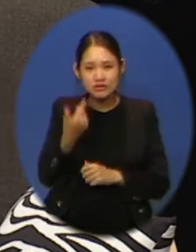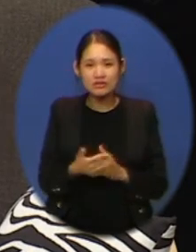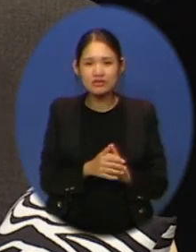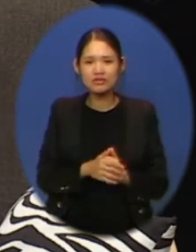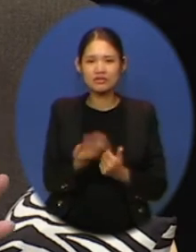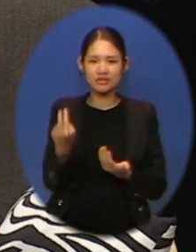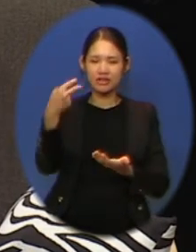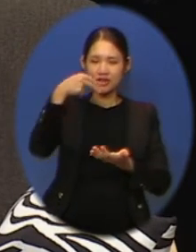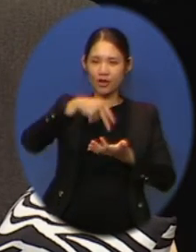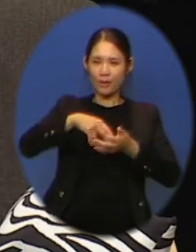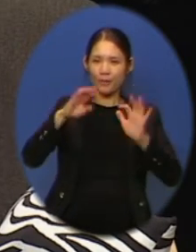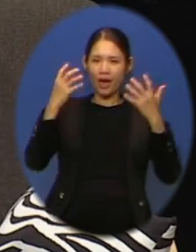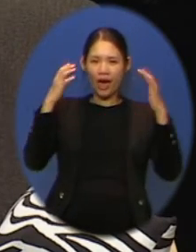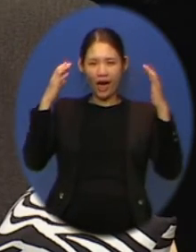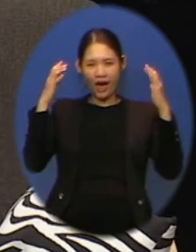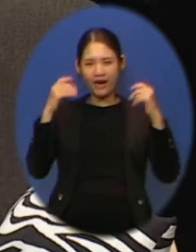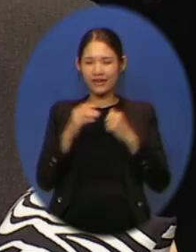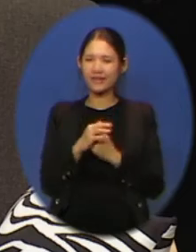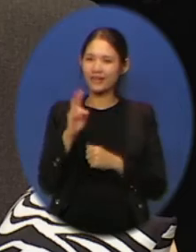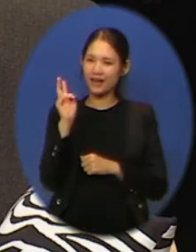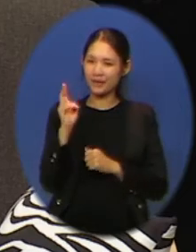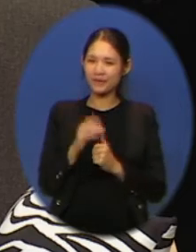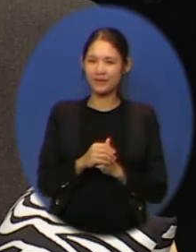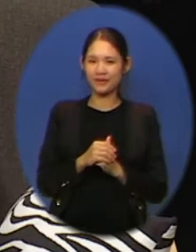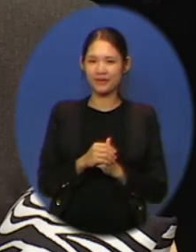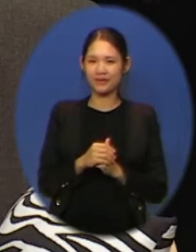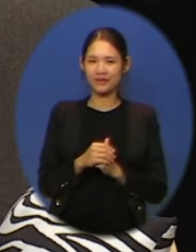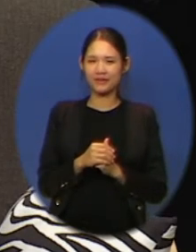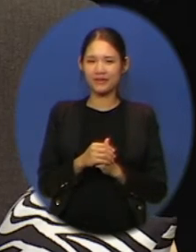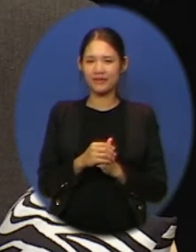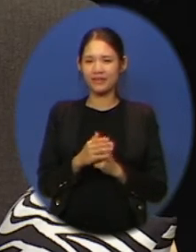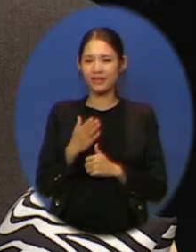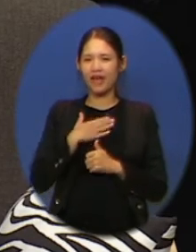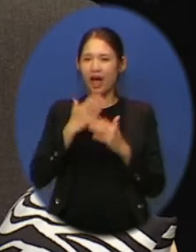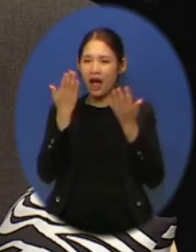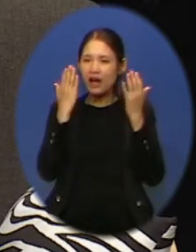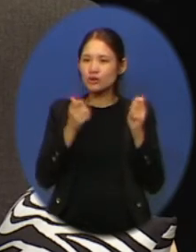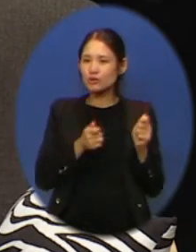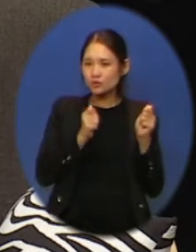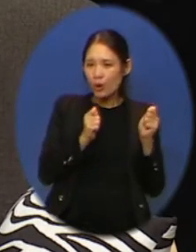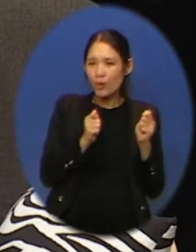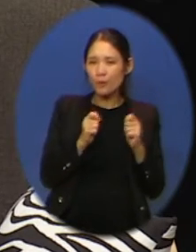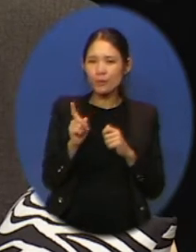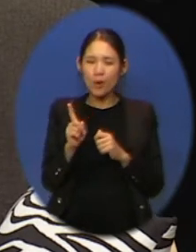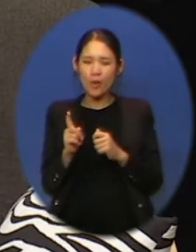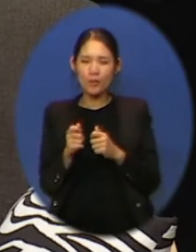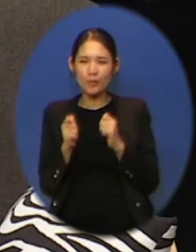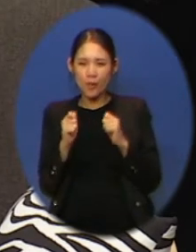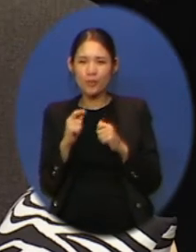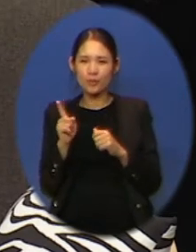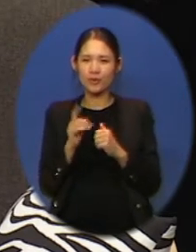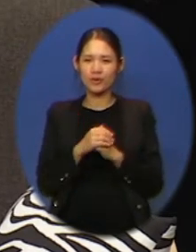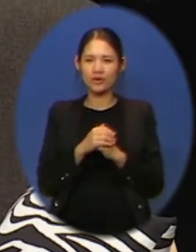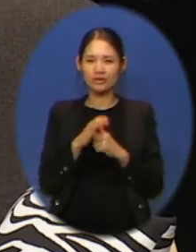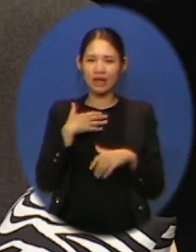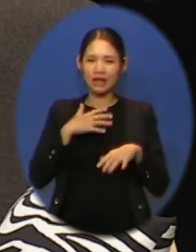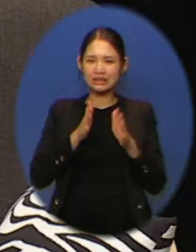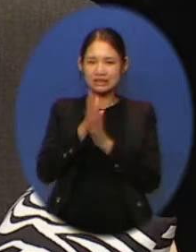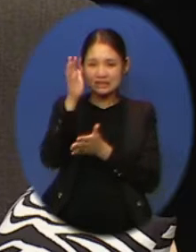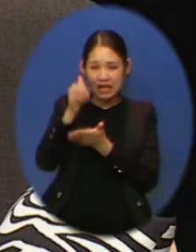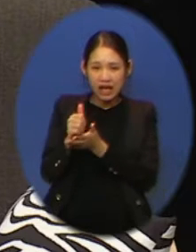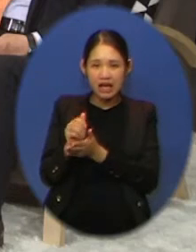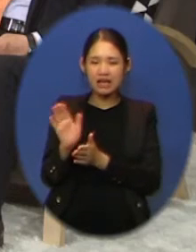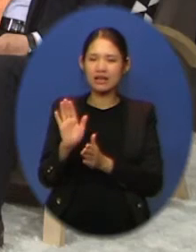박수가 그걸로 히트됐죠. 네. 뭐 내가 어느 학교를 나가고 그게 아니라 뭘 했고 내가 시자이고 그건 다 나와 있는